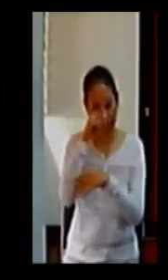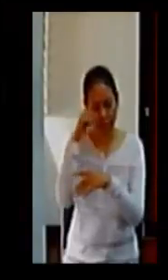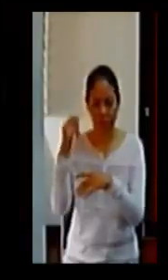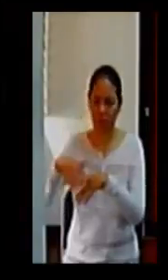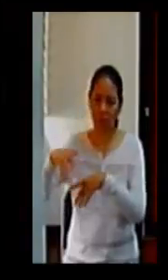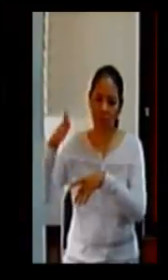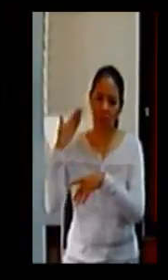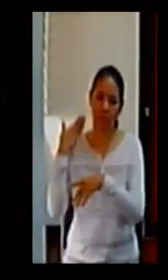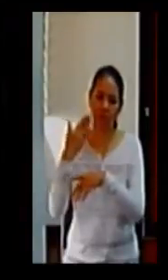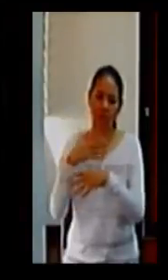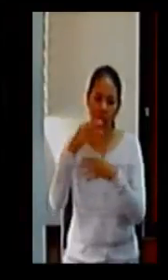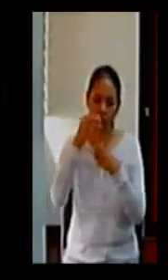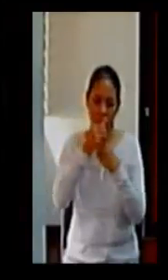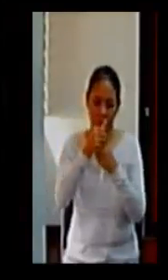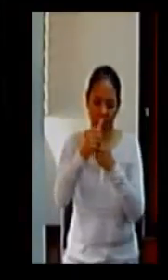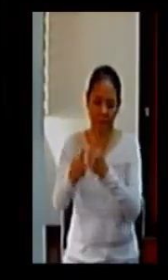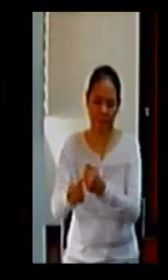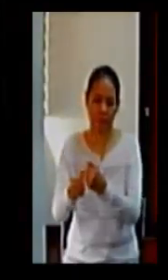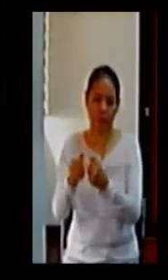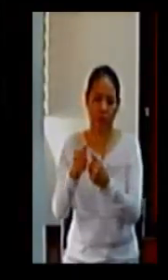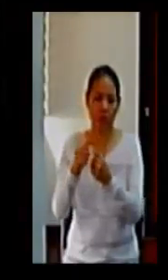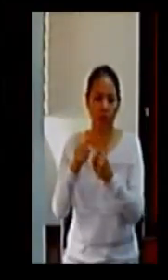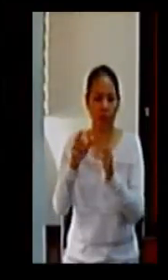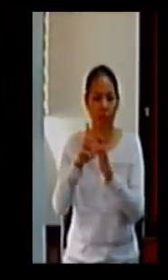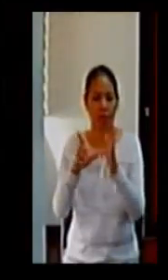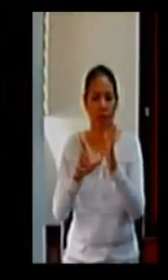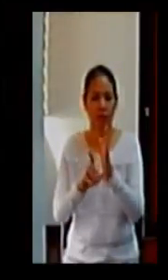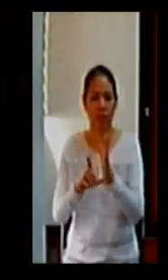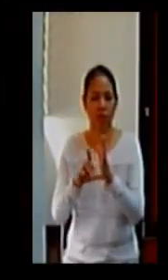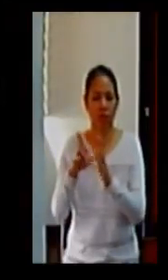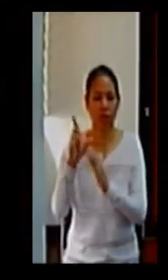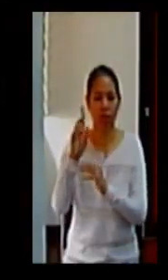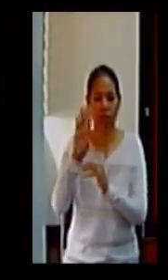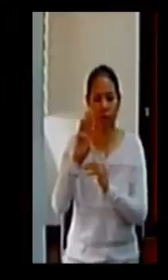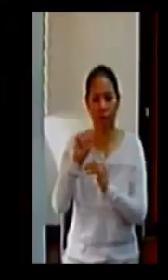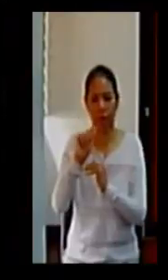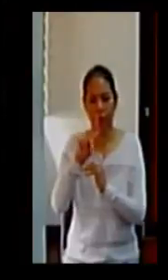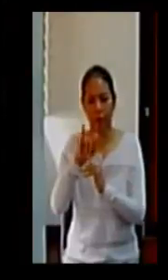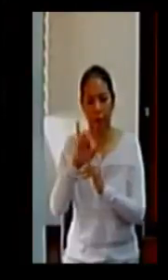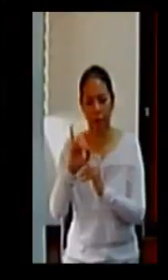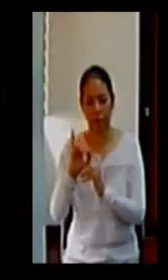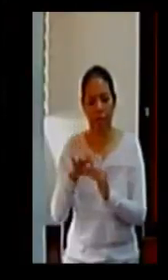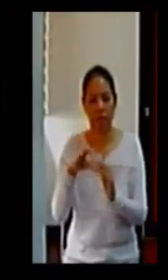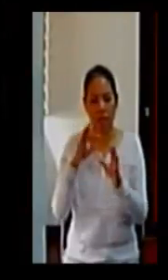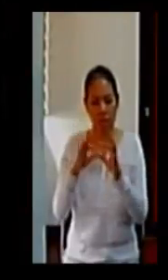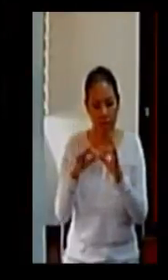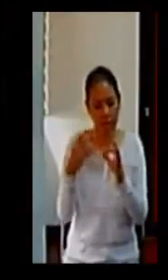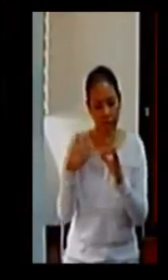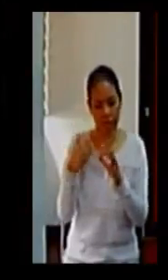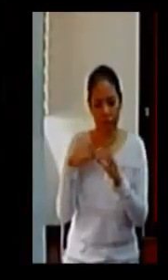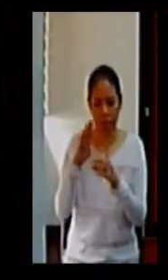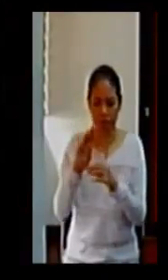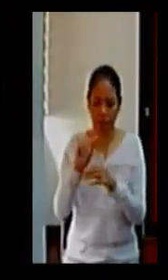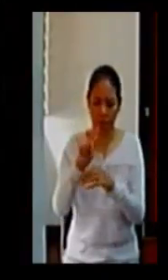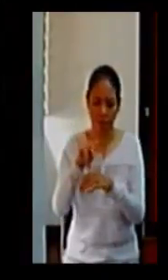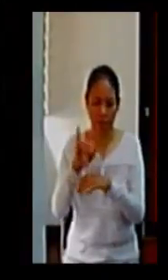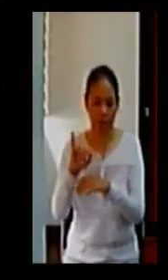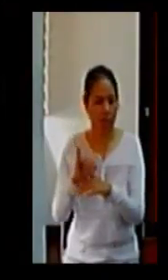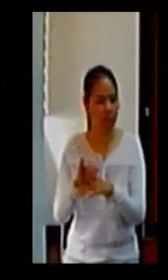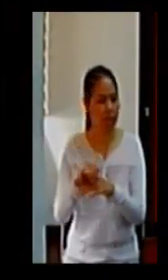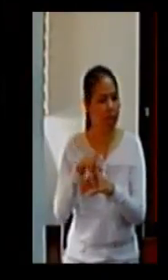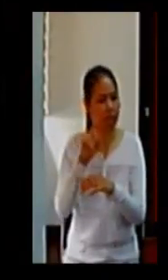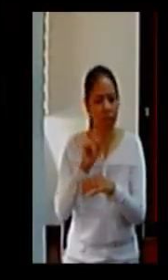mga alituntunin sa baki. Like for example, yung mga tabu na kung nagbaki ka, dapat hindi mo ito yung mga gawin. Eh